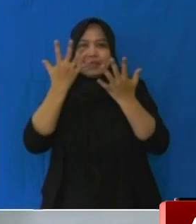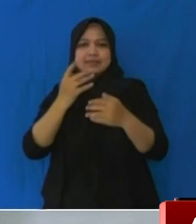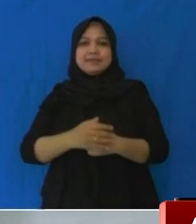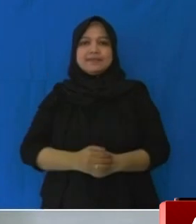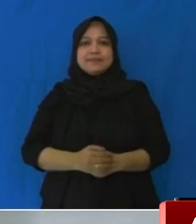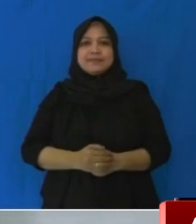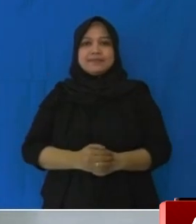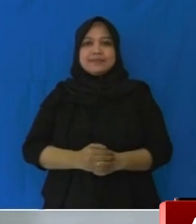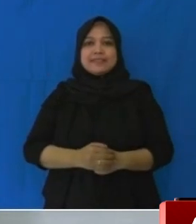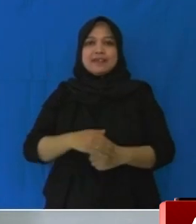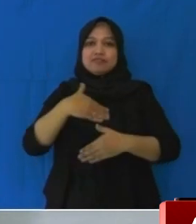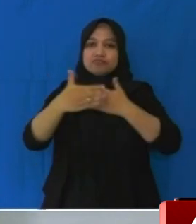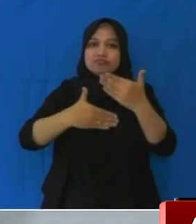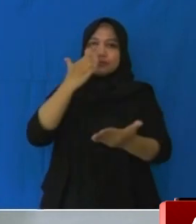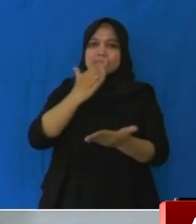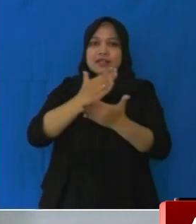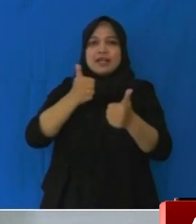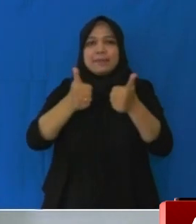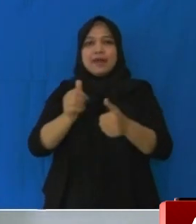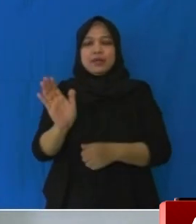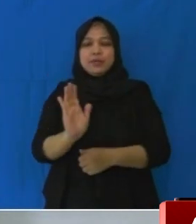dengan baik atau tidak